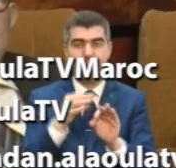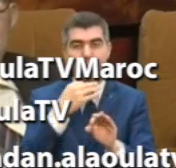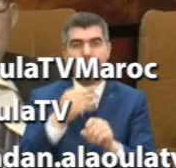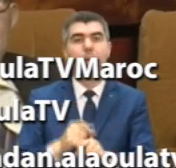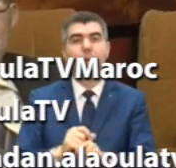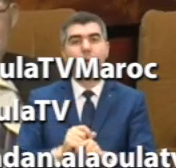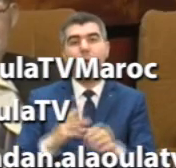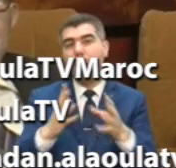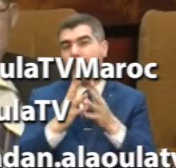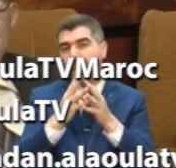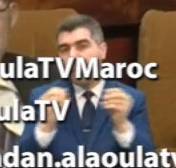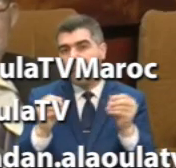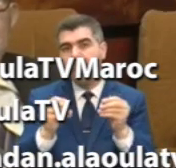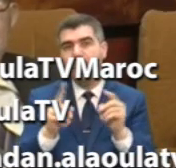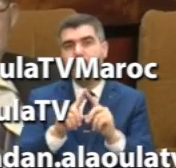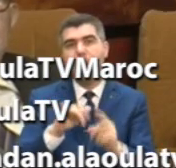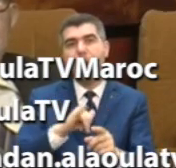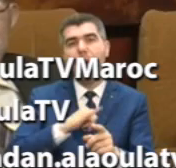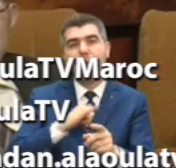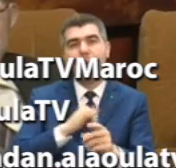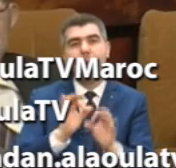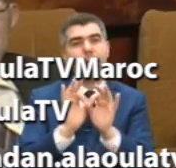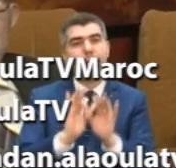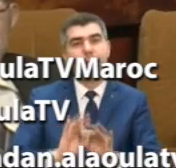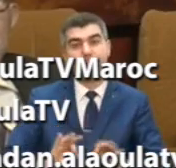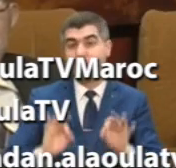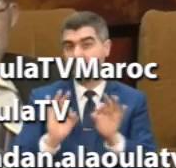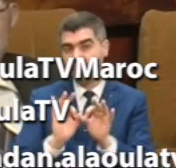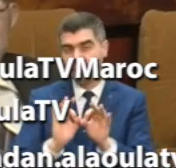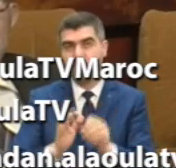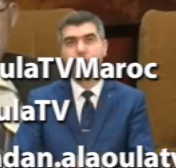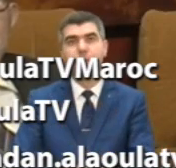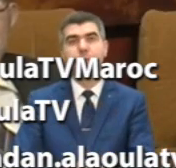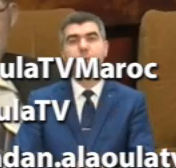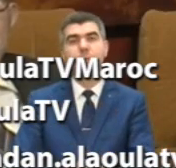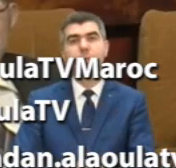مثلا المرافق الصحية لدرجة